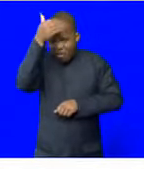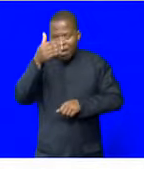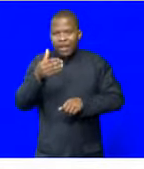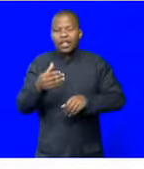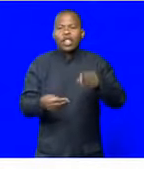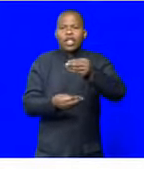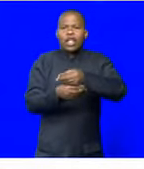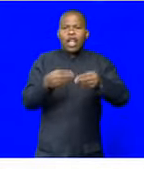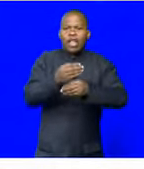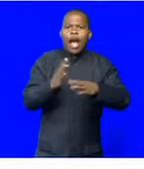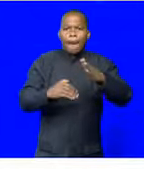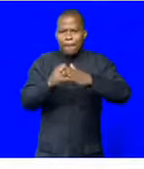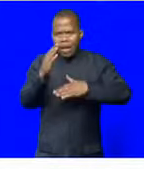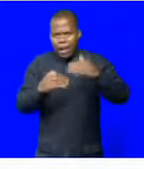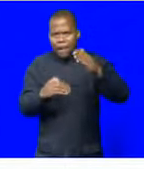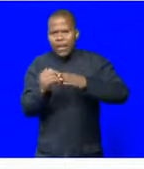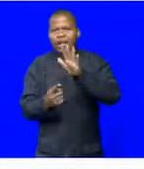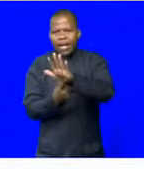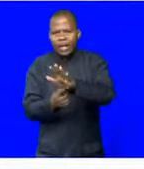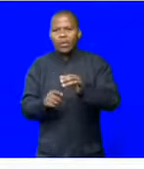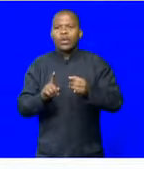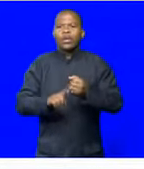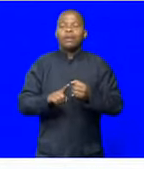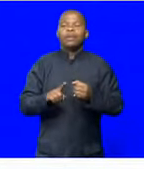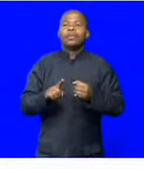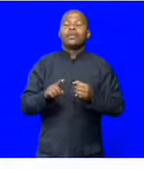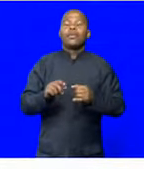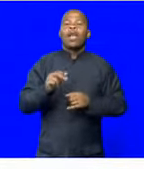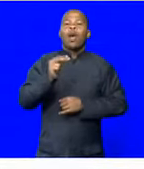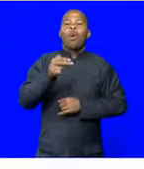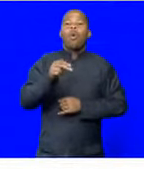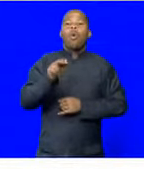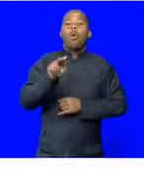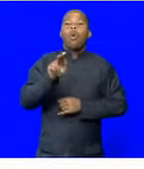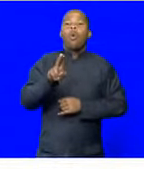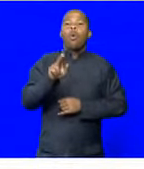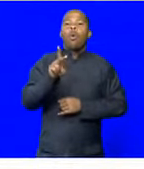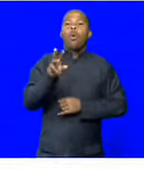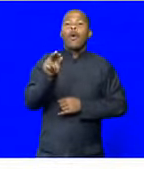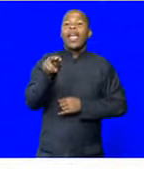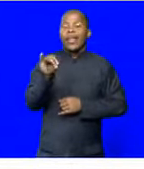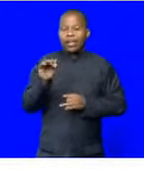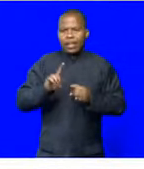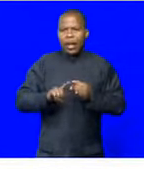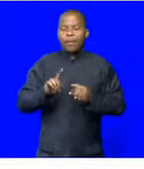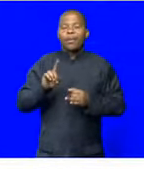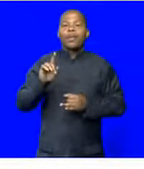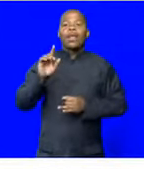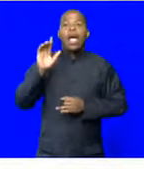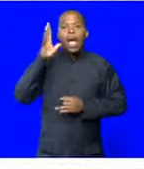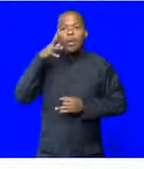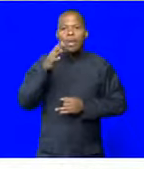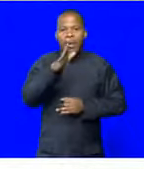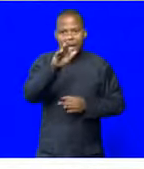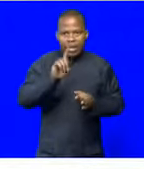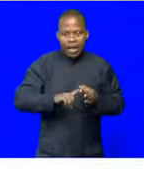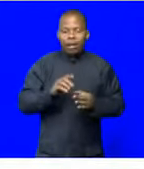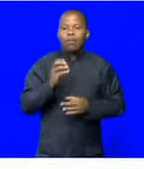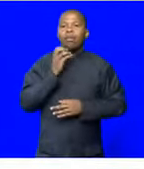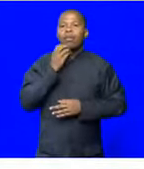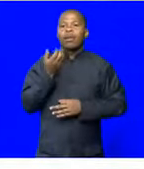letitawuthuthukisa sive tifaka yekhathi inkundla yasehukwini emhlambanyathi kanye nasemaphalaleni kubala